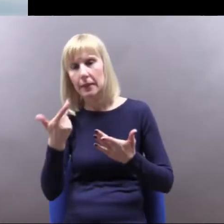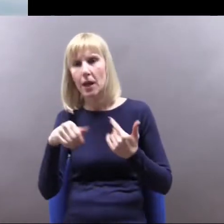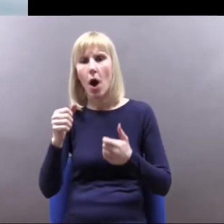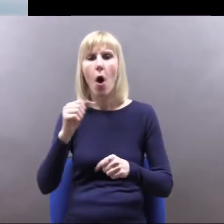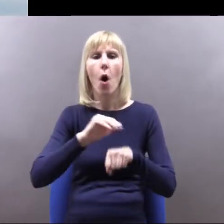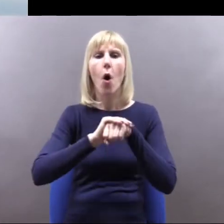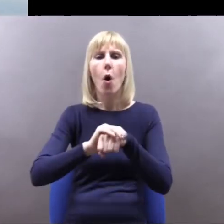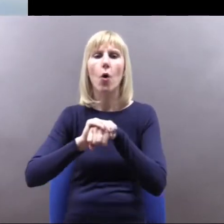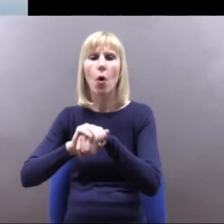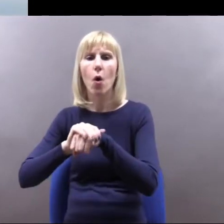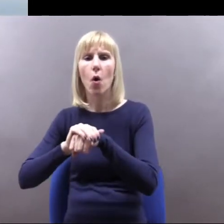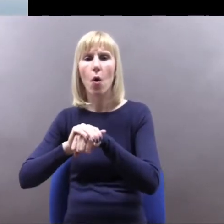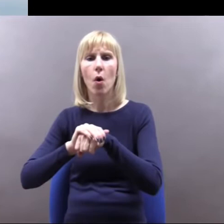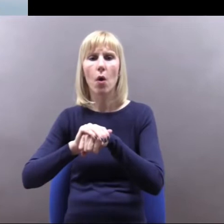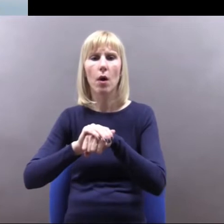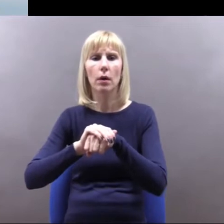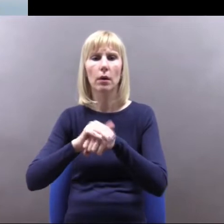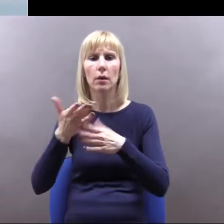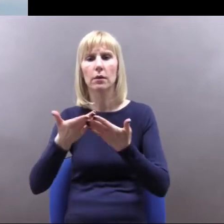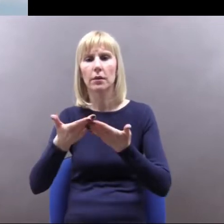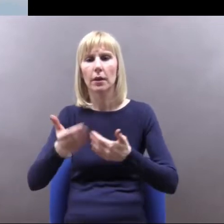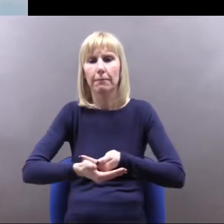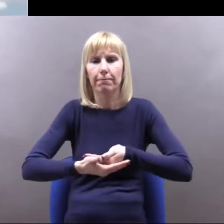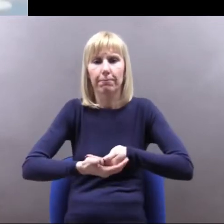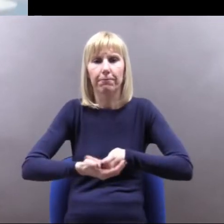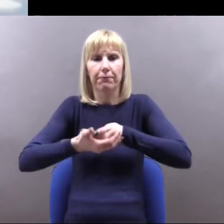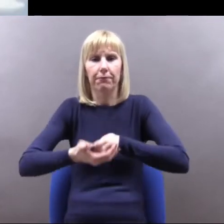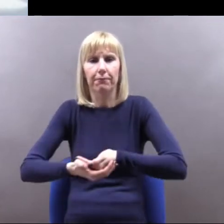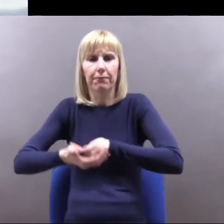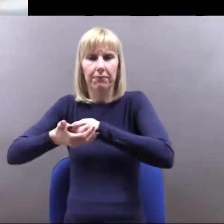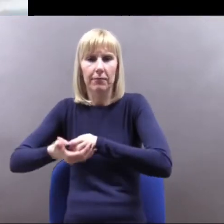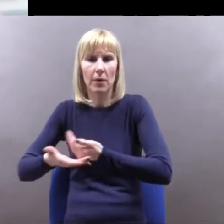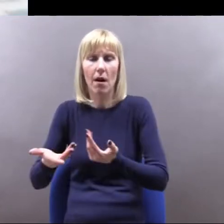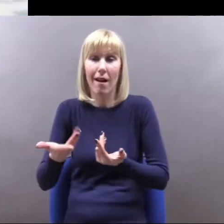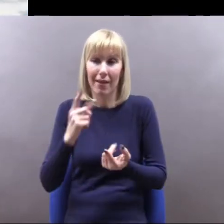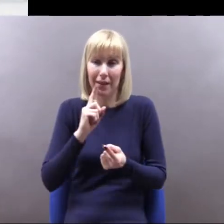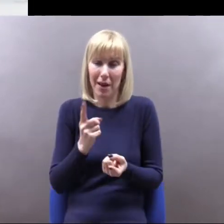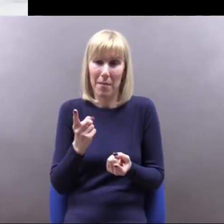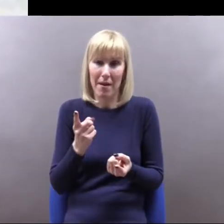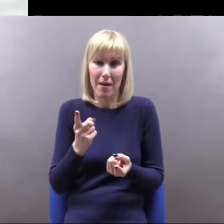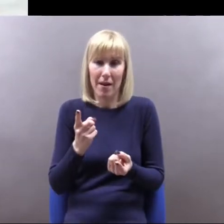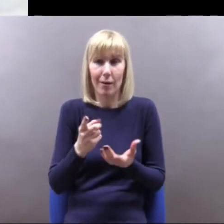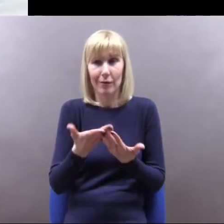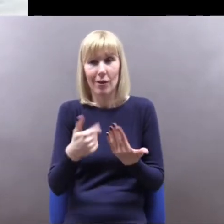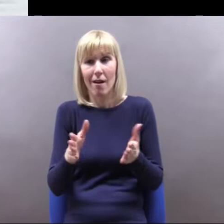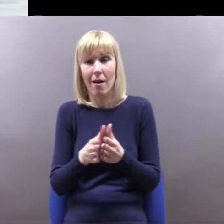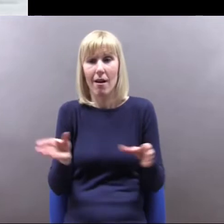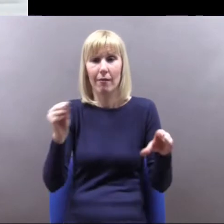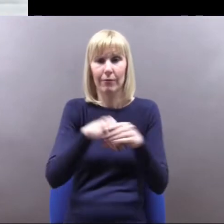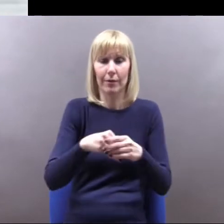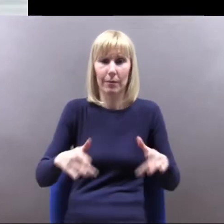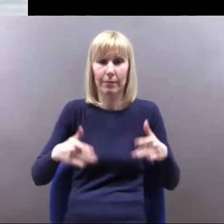wnoszenie. Moi koledzy byli tak mili, że mnie tam ze dwa czy trzy razy wnieśli, no ale razem z wózkiem